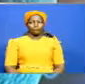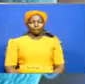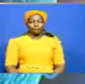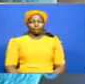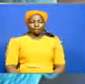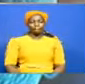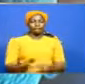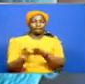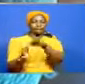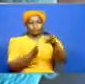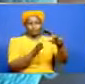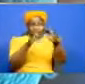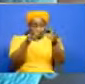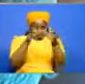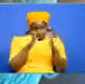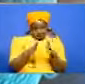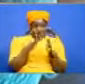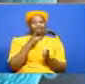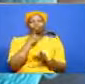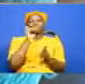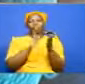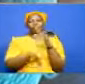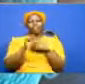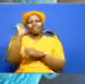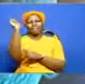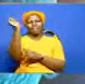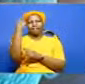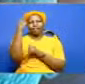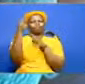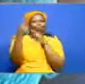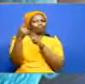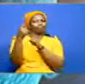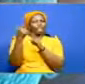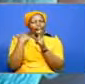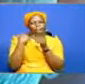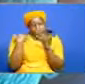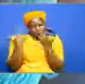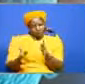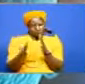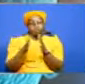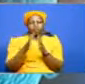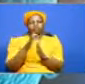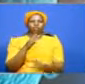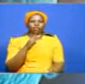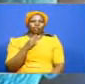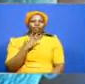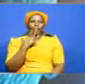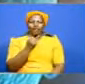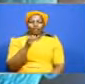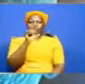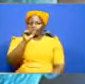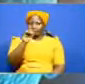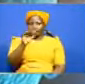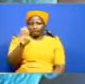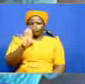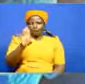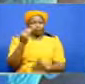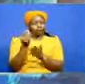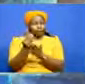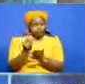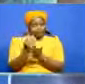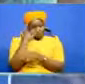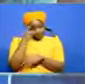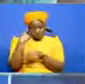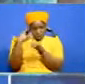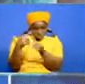Kwingine kwa mtazamaji, inakisiwa kwamba Kenya ilipoteza shilingi bilioni 550 za pato la jumla